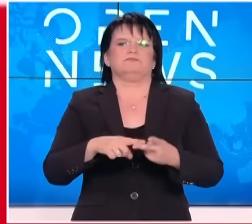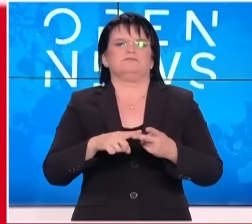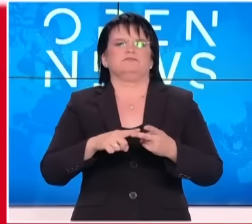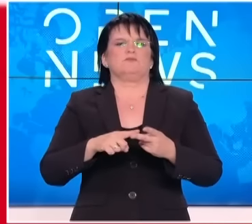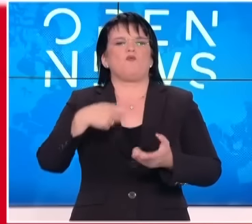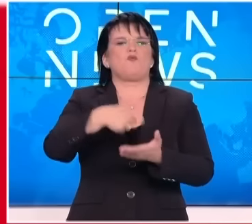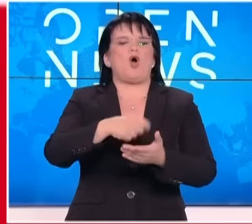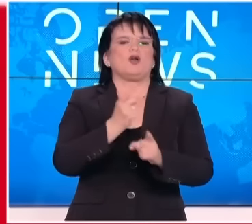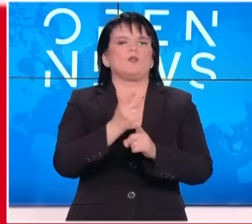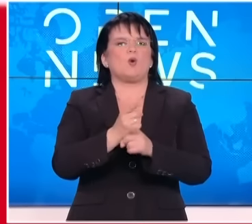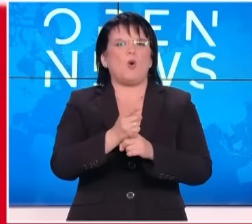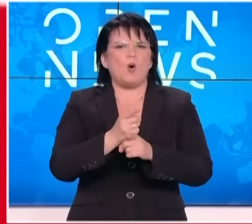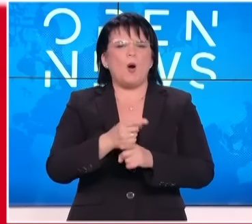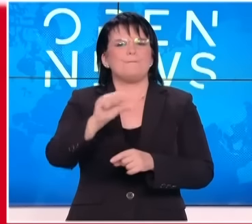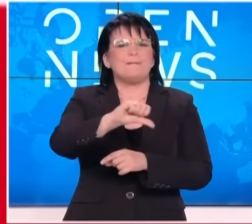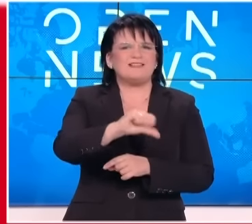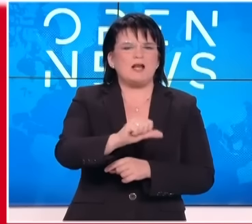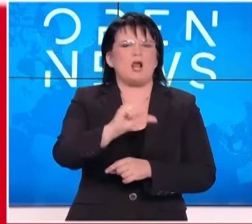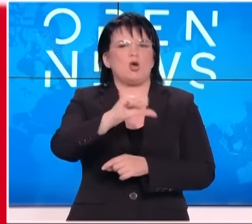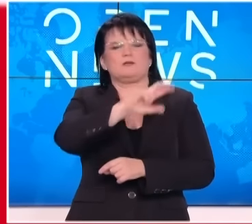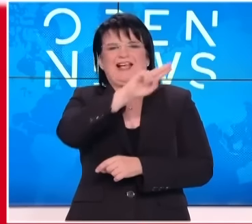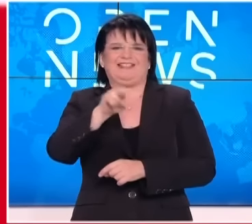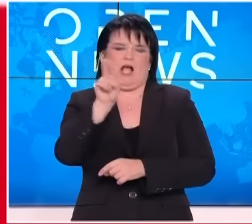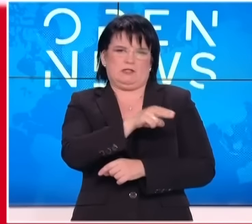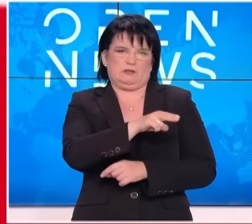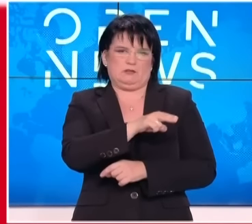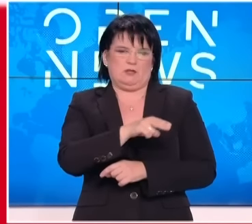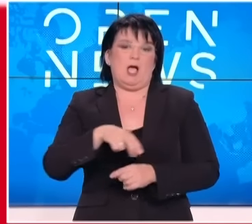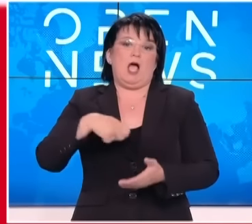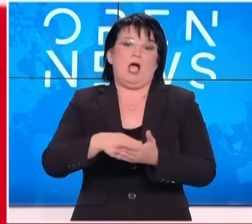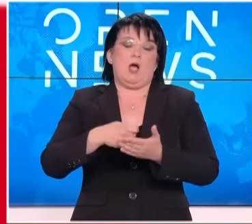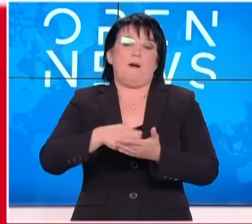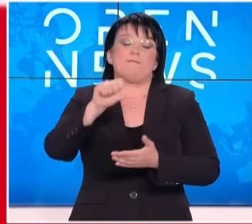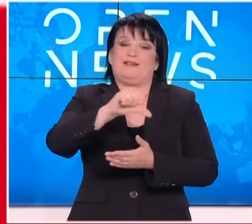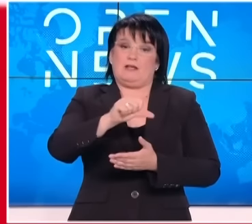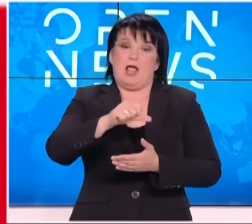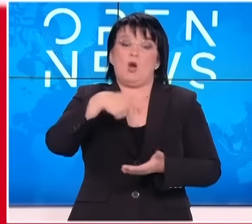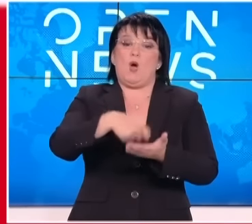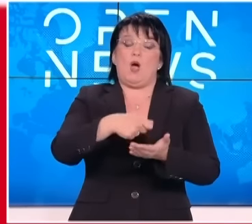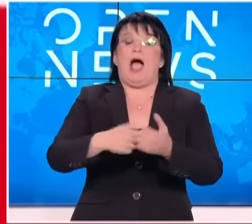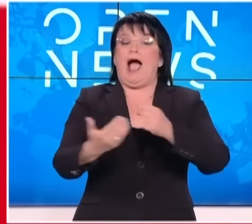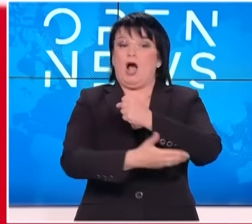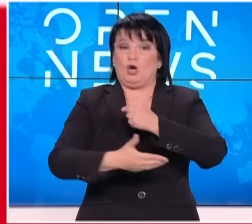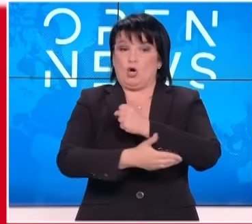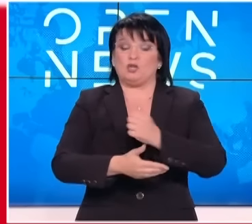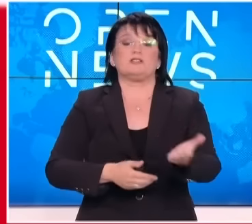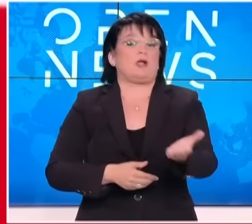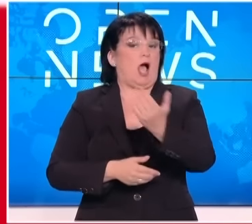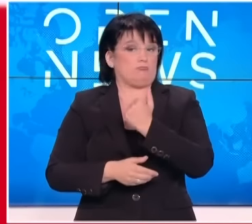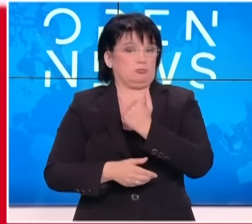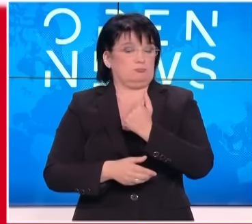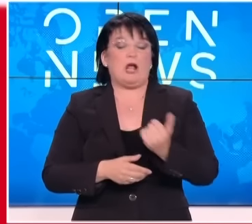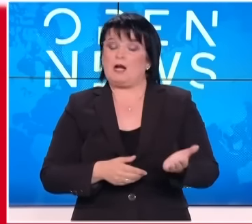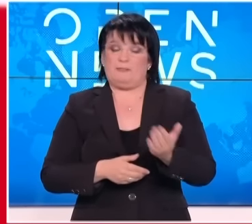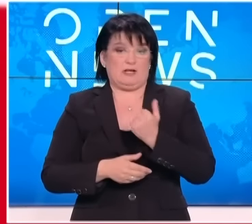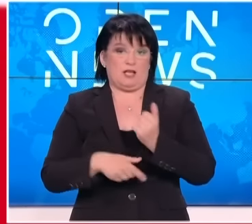του ενιαίου φόρου κατανάλωσης στο πετρέλαιο στα καύσιμα αφορολόγητο πετρέλαιο για παράδειγμα για τους αγρότες που μας ακούνε μας βλέπουν αυτή